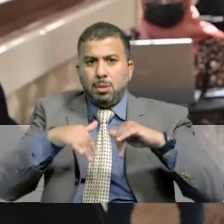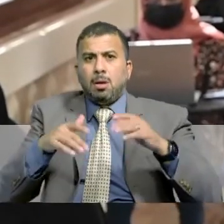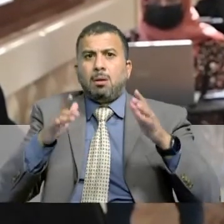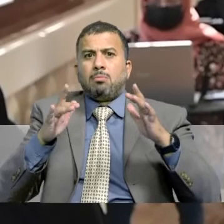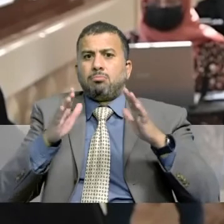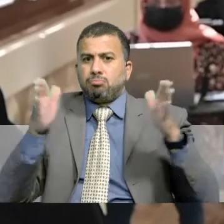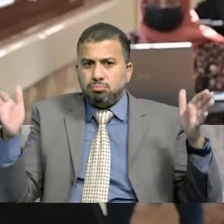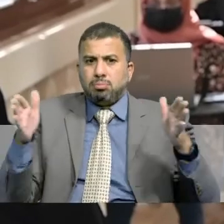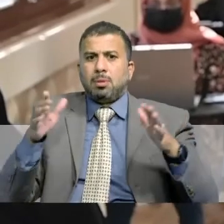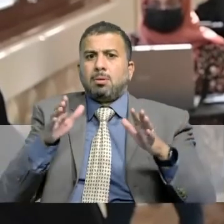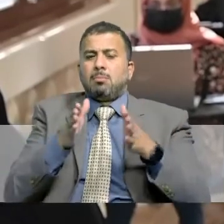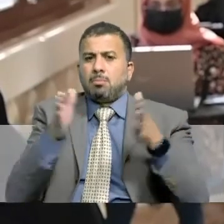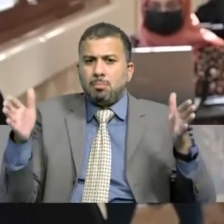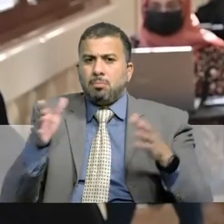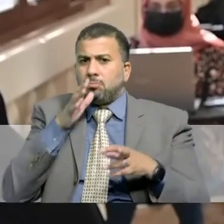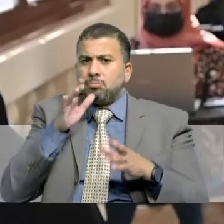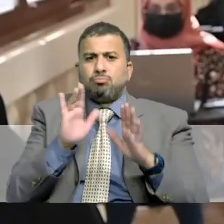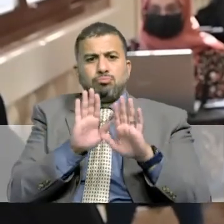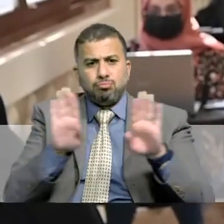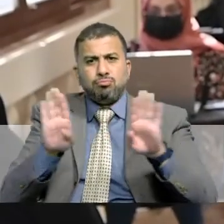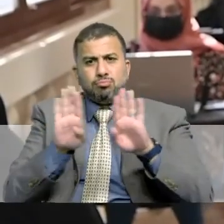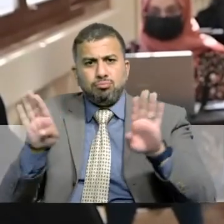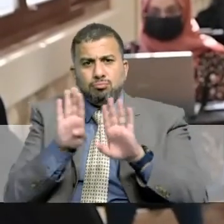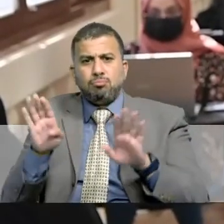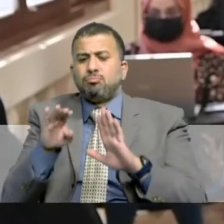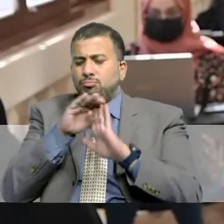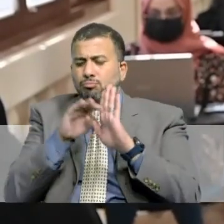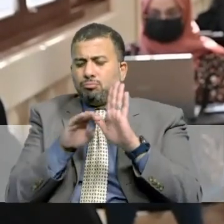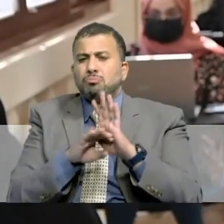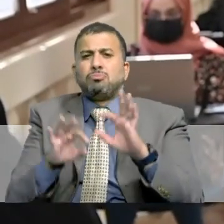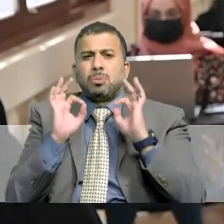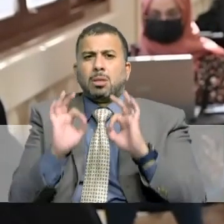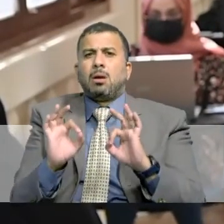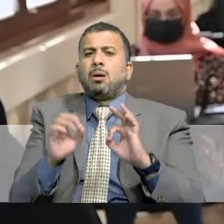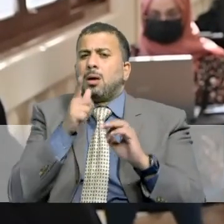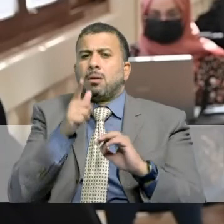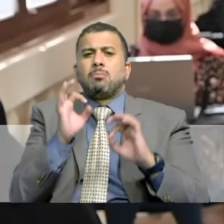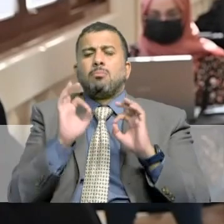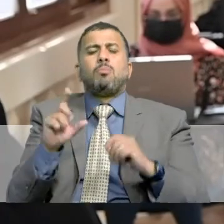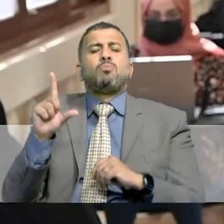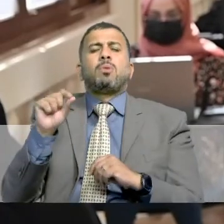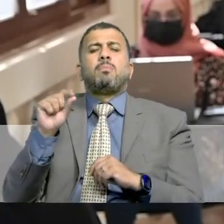الكبيرة، في المساحات الكبيرة، ماخذين التباعد والإجراءات الاحترازية بشكل دقيق ومتميز جداً.